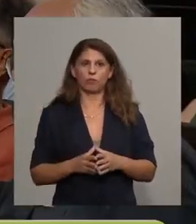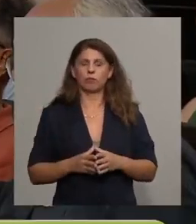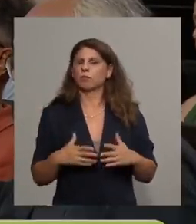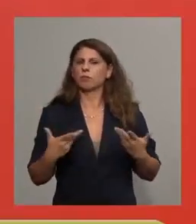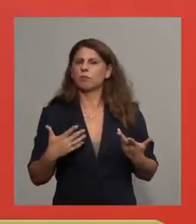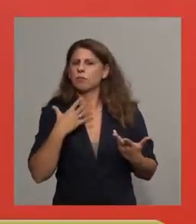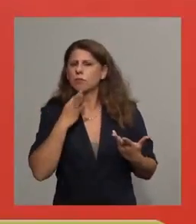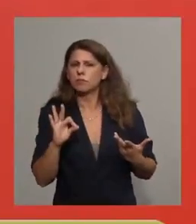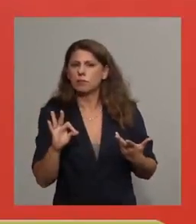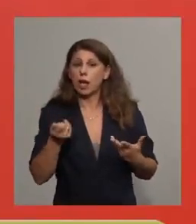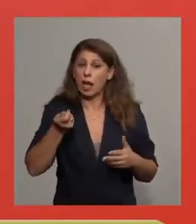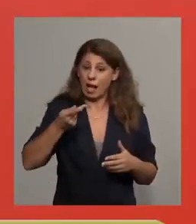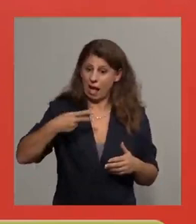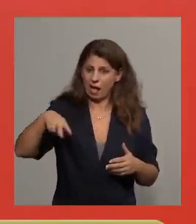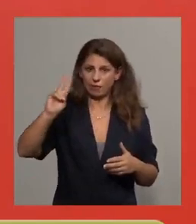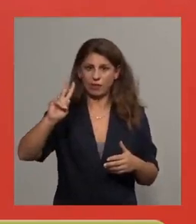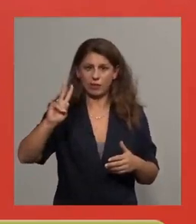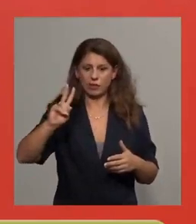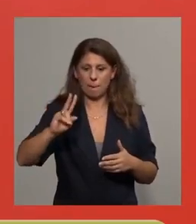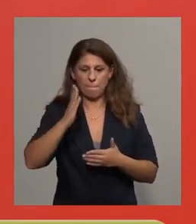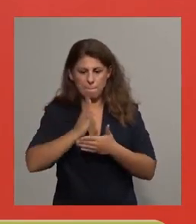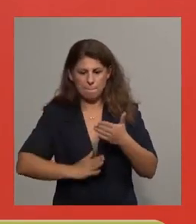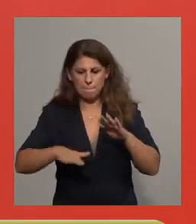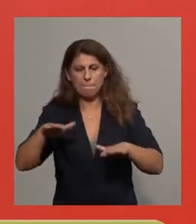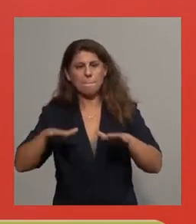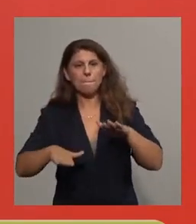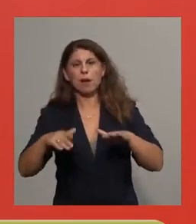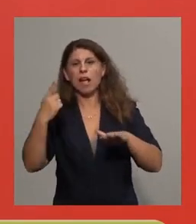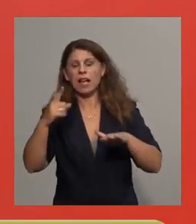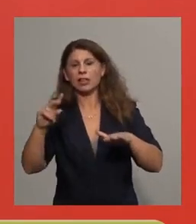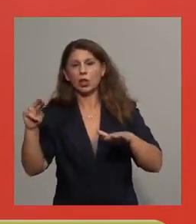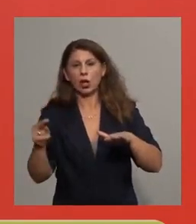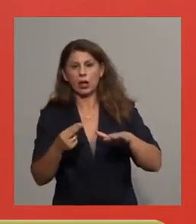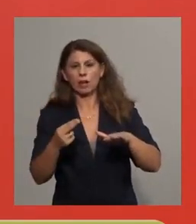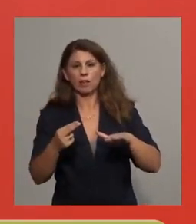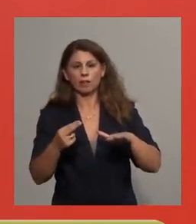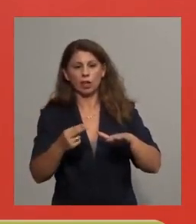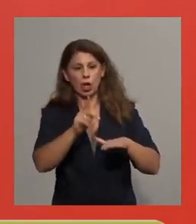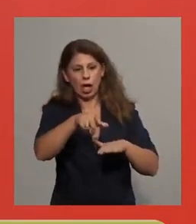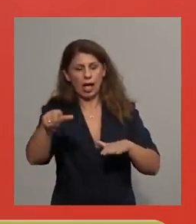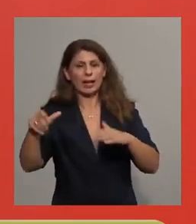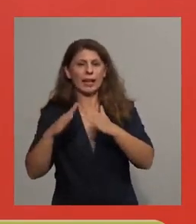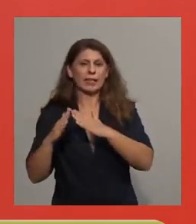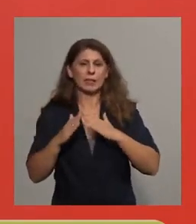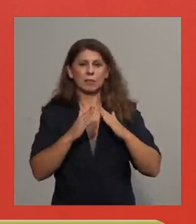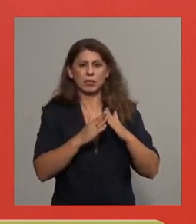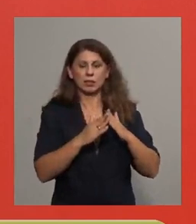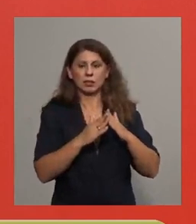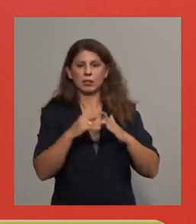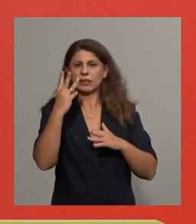δηλαδή αύξηση μεσοσταθμική 100 ευρώ ανά νοικοκυριό για